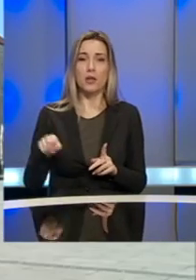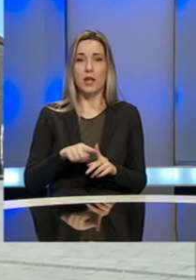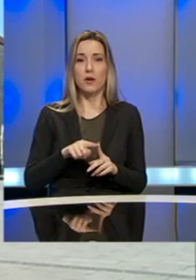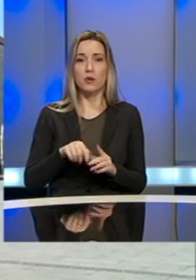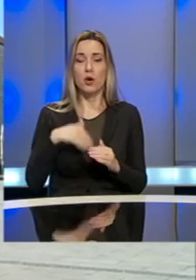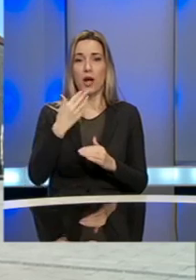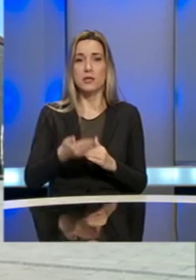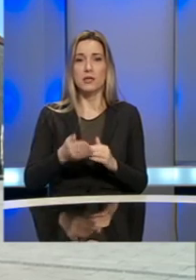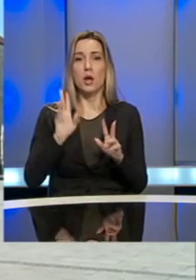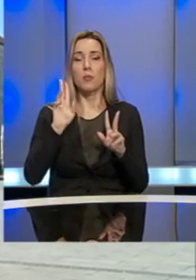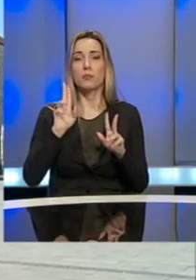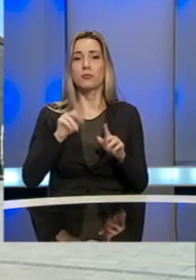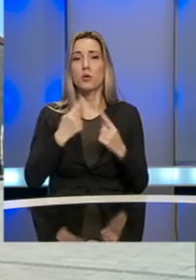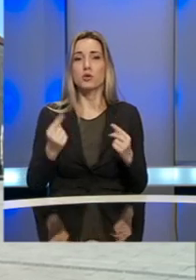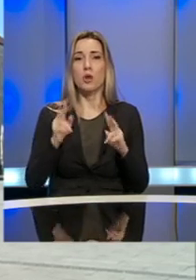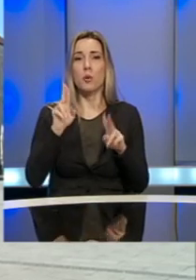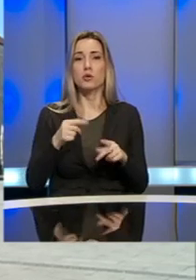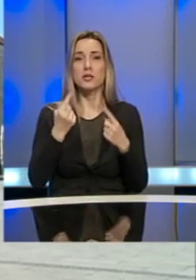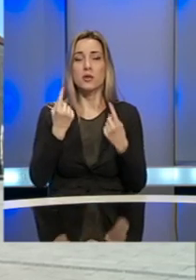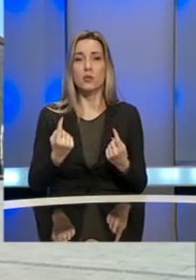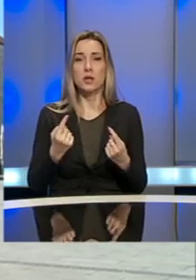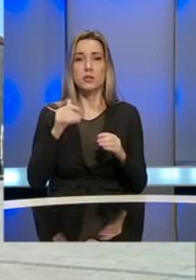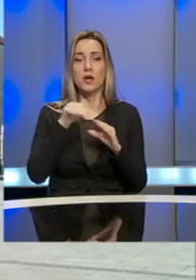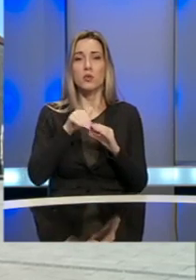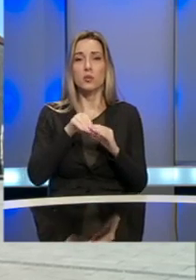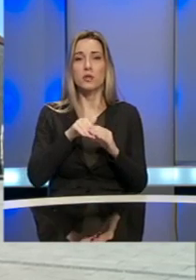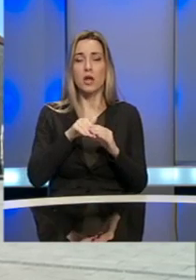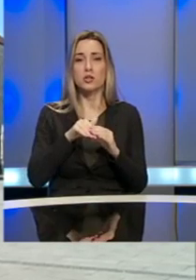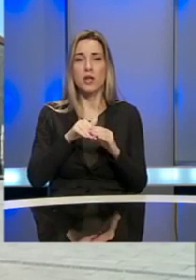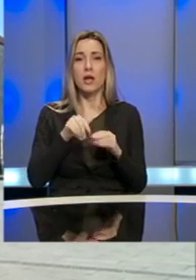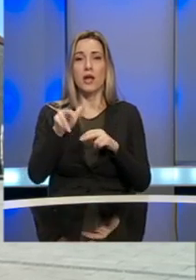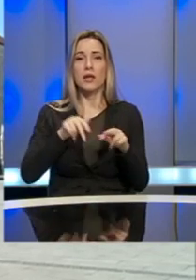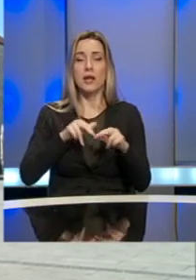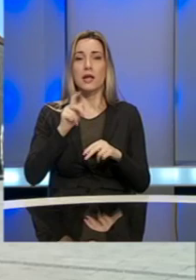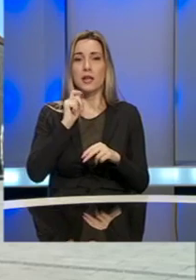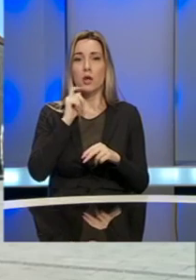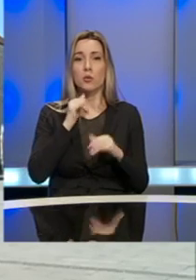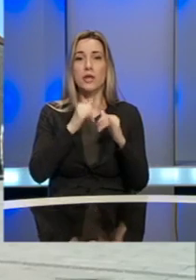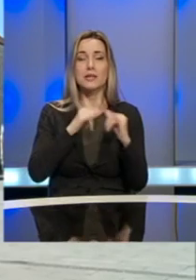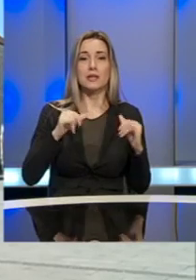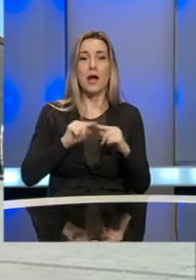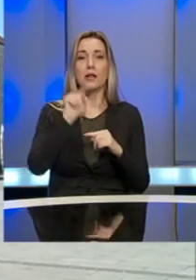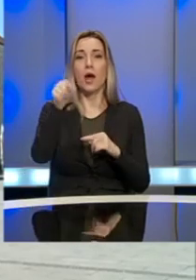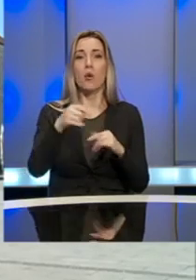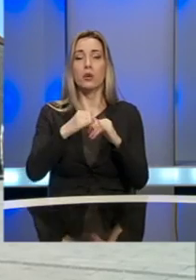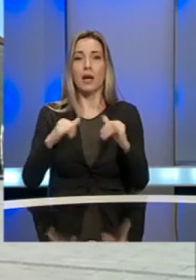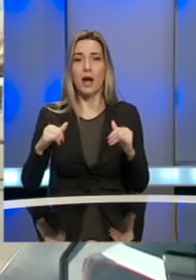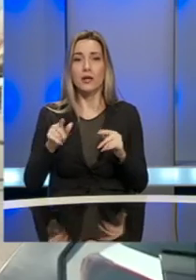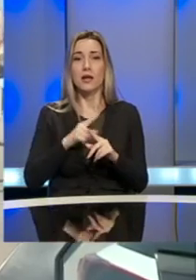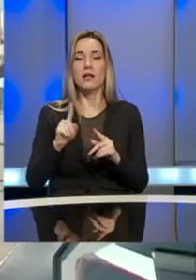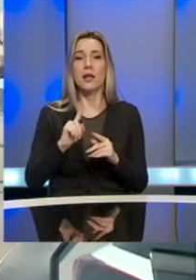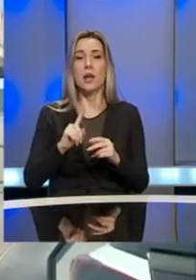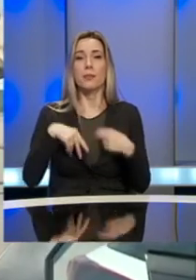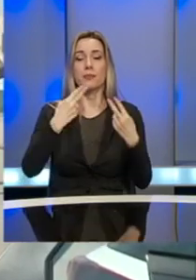kasnije, dakle, postoji mogućnost da se zaustavi unutrašnje kretanje ljudi iz grada u grad, da se ne